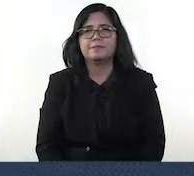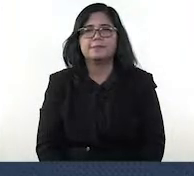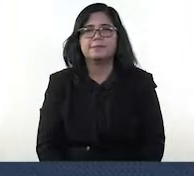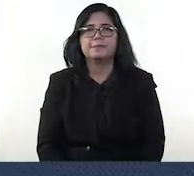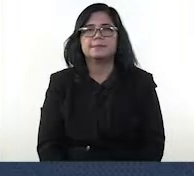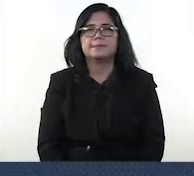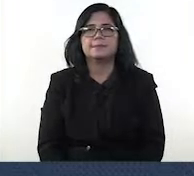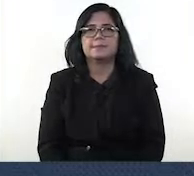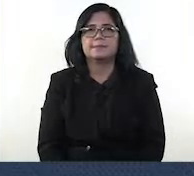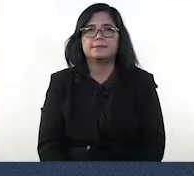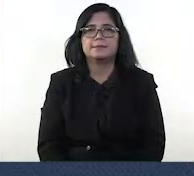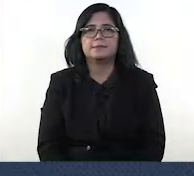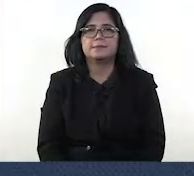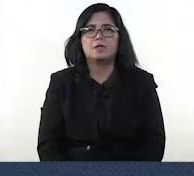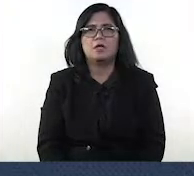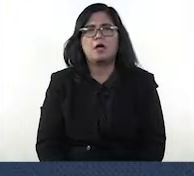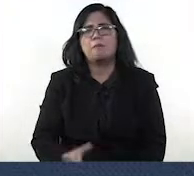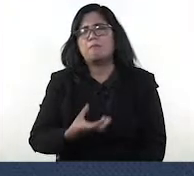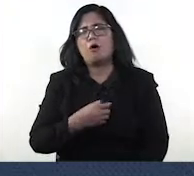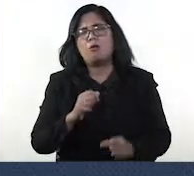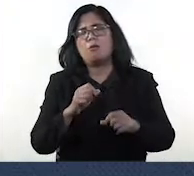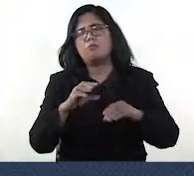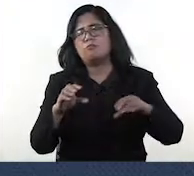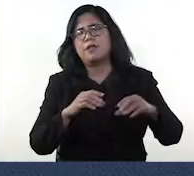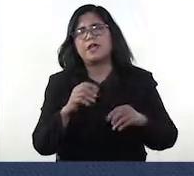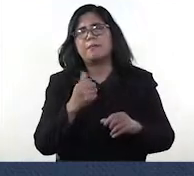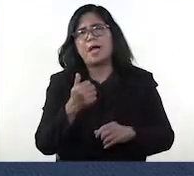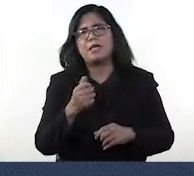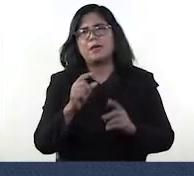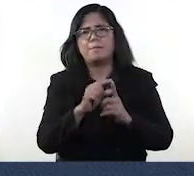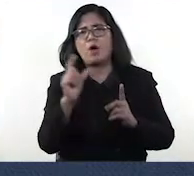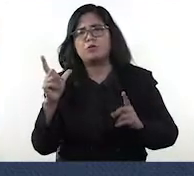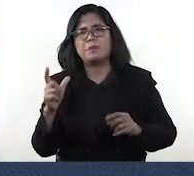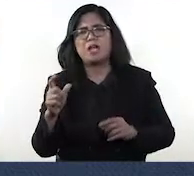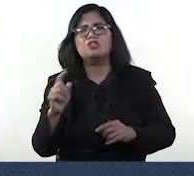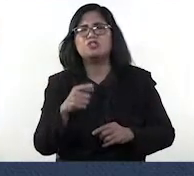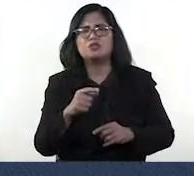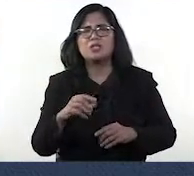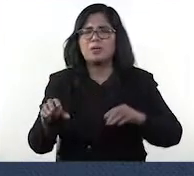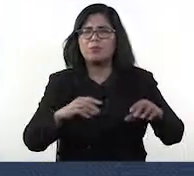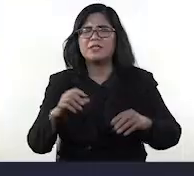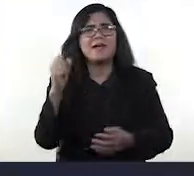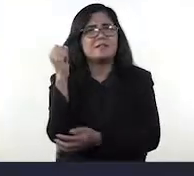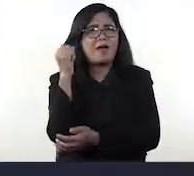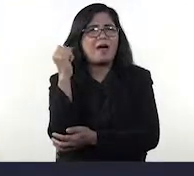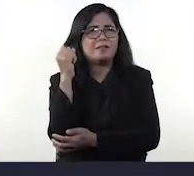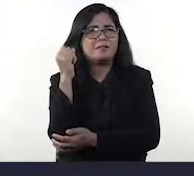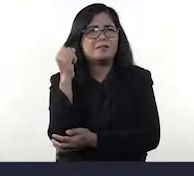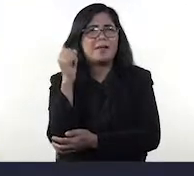Hai nah ini dia Ayo kita mau buat yang baik kata Paulus tapi yang kita buat dulu yang jahat